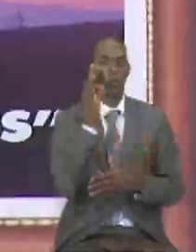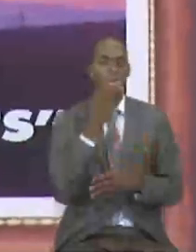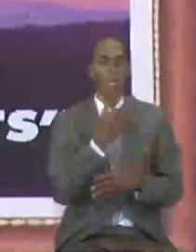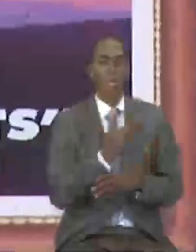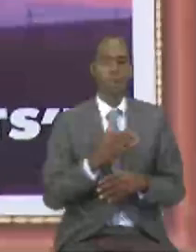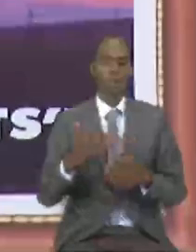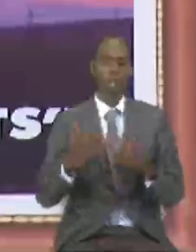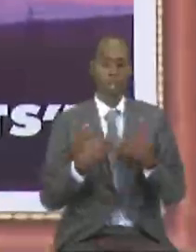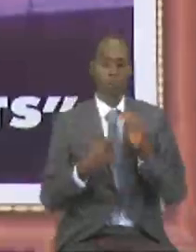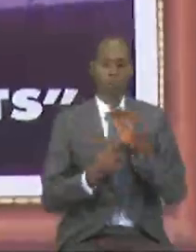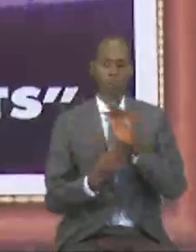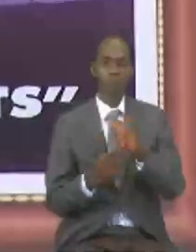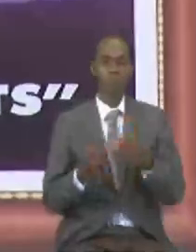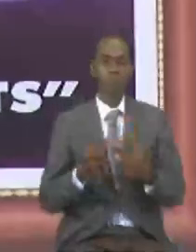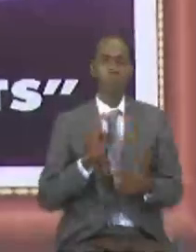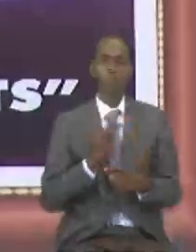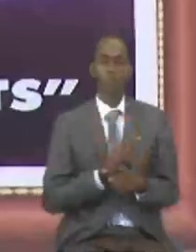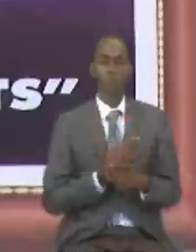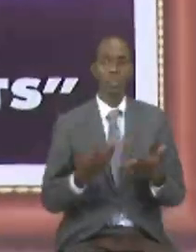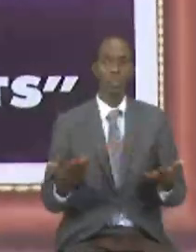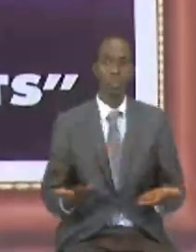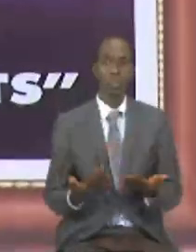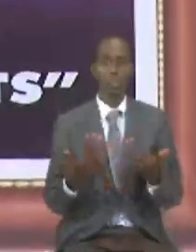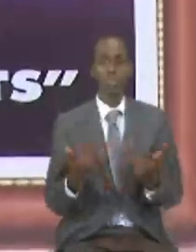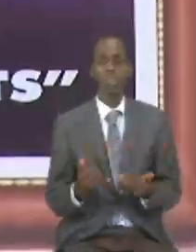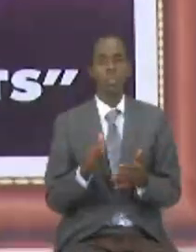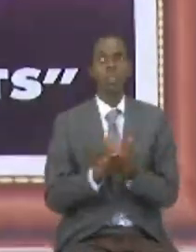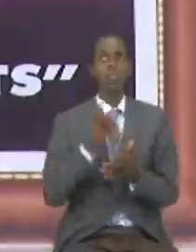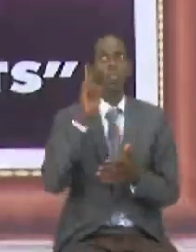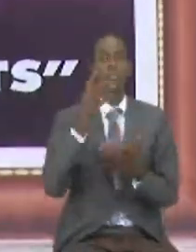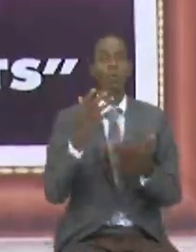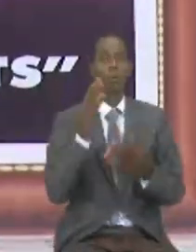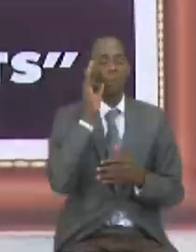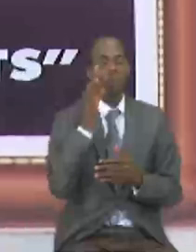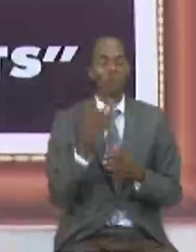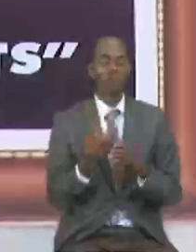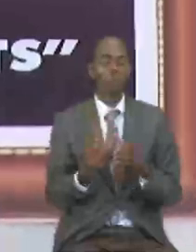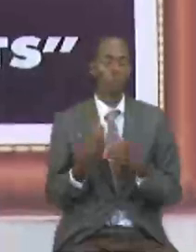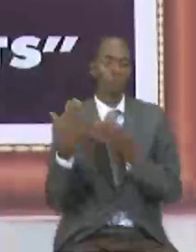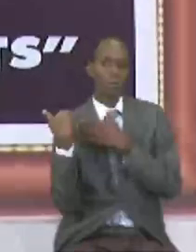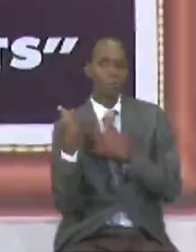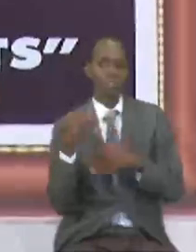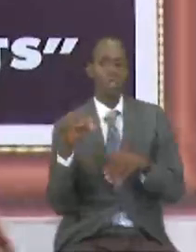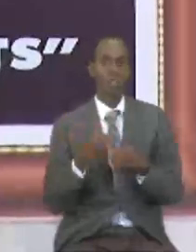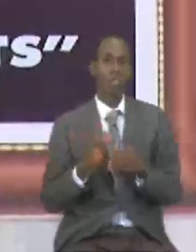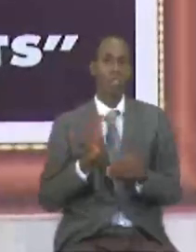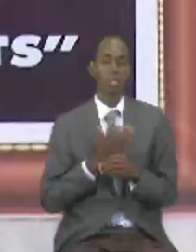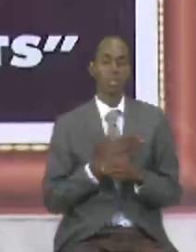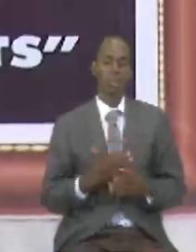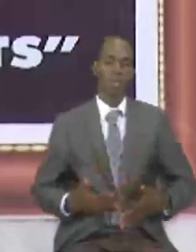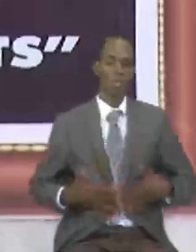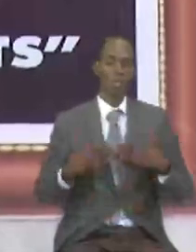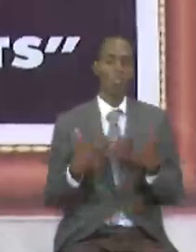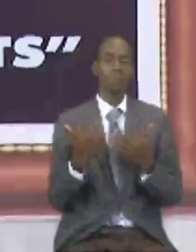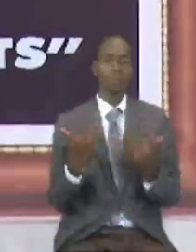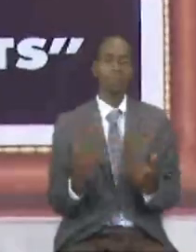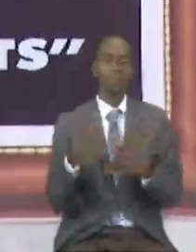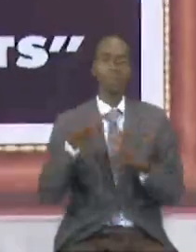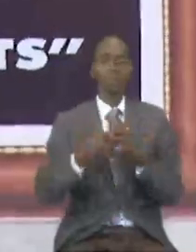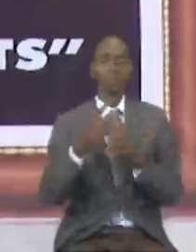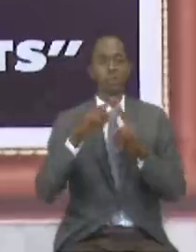Il exige les fruits. Il nous a montré naturellement et spirituellement qu'il veut que nous portions de fruits. Ouvrez la